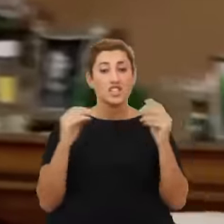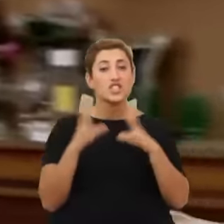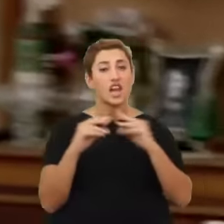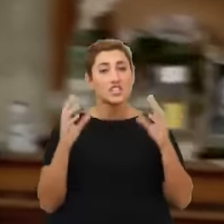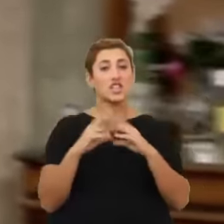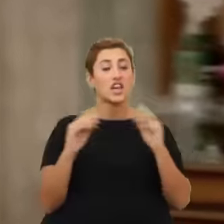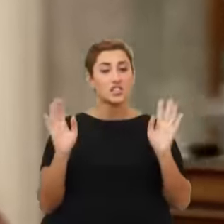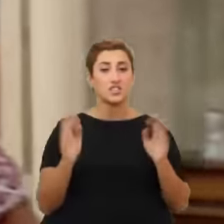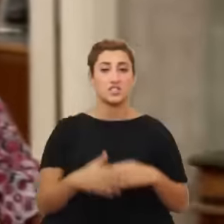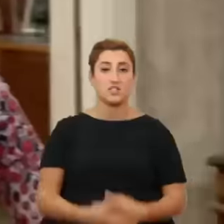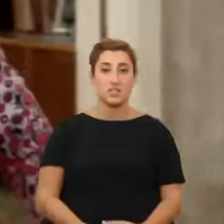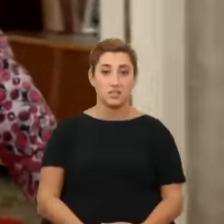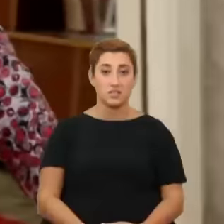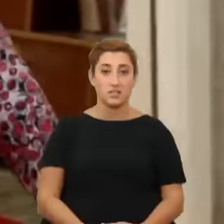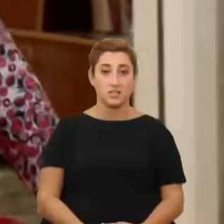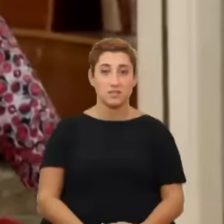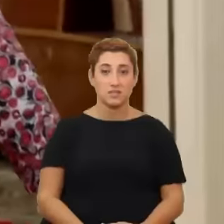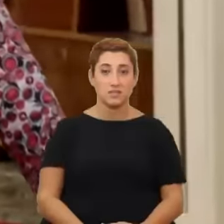işte. Geçti.